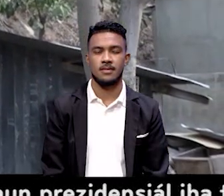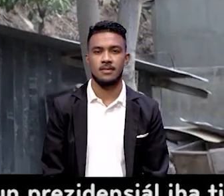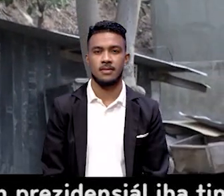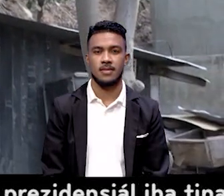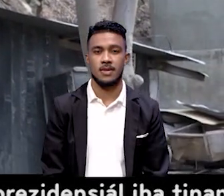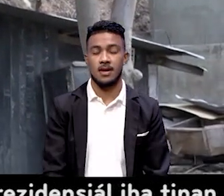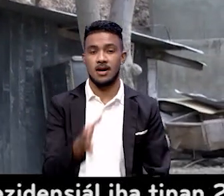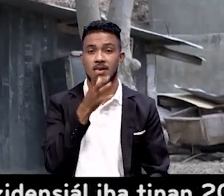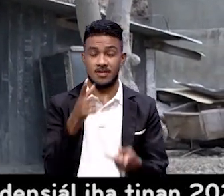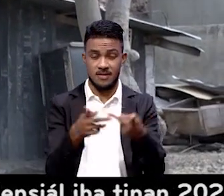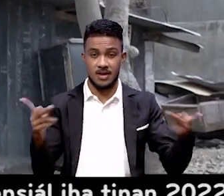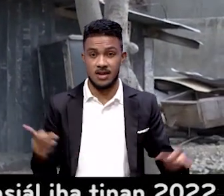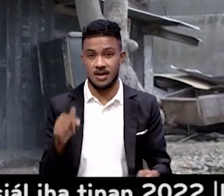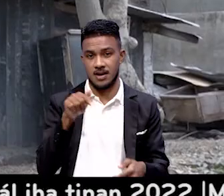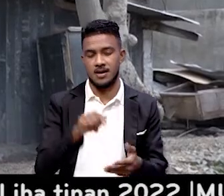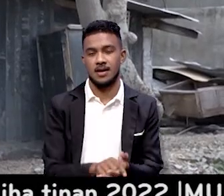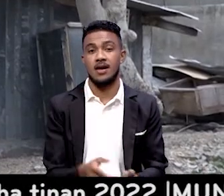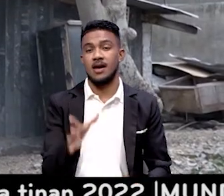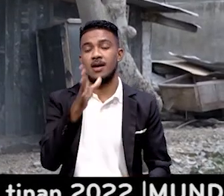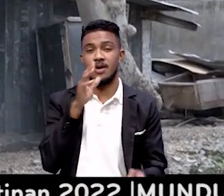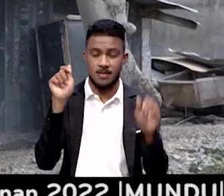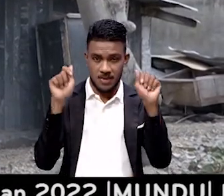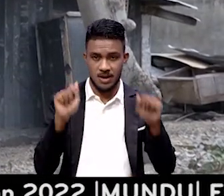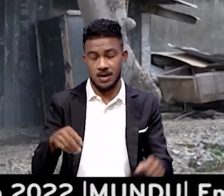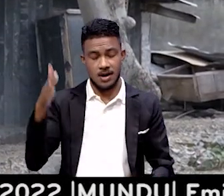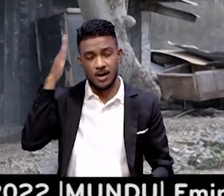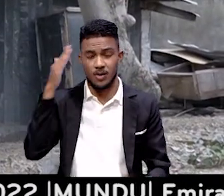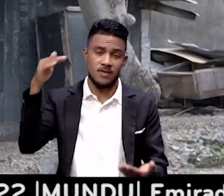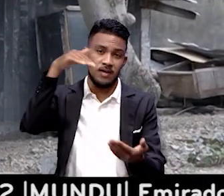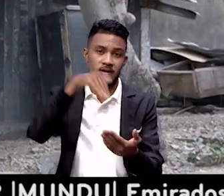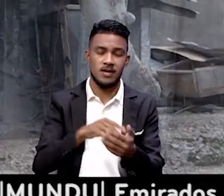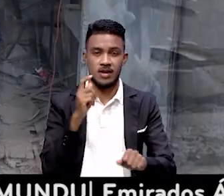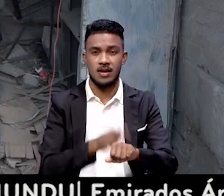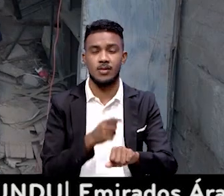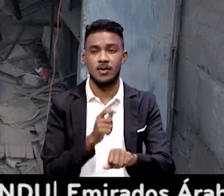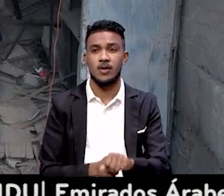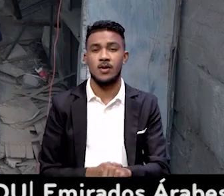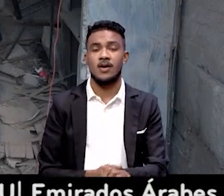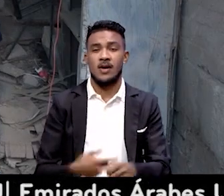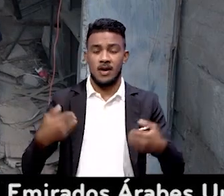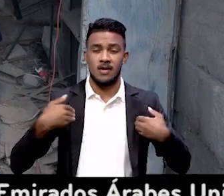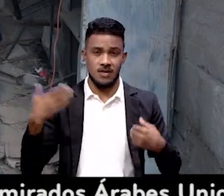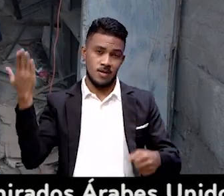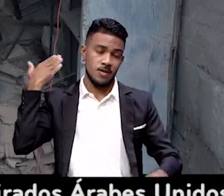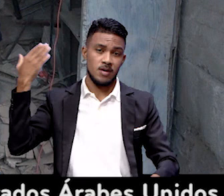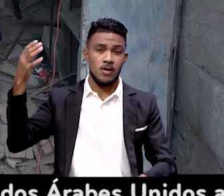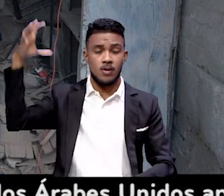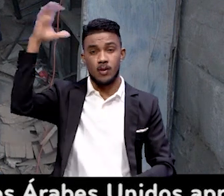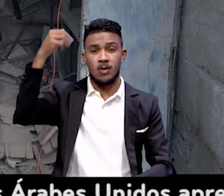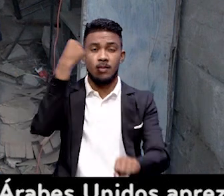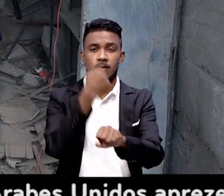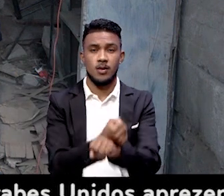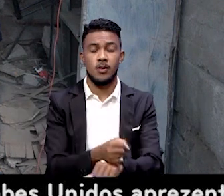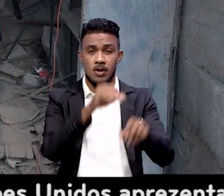Ama ia fatin dene, ama bele kelehano in fila fali situasaun nebe maka kontese momentu naba. Udang bot, rai halai,